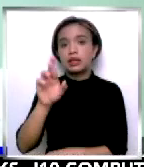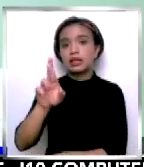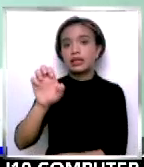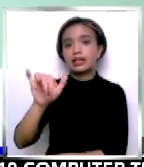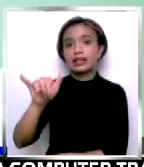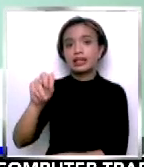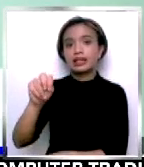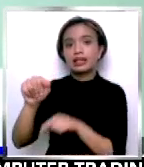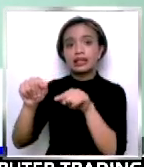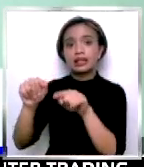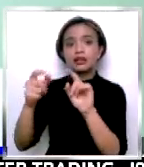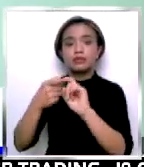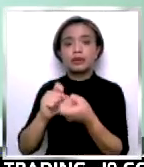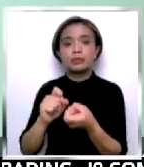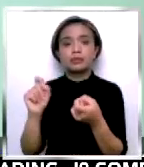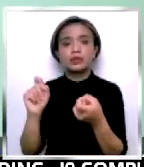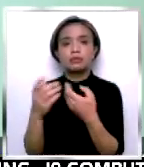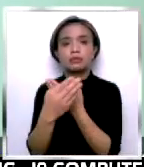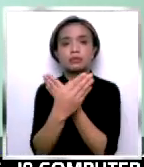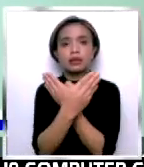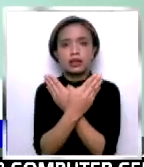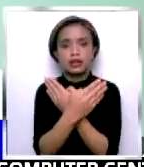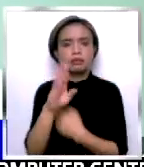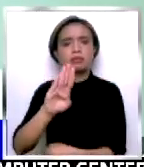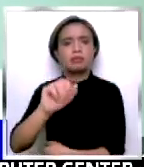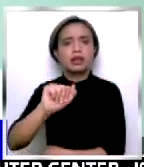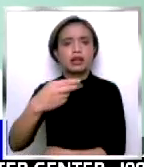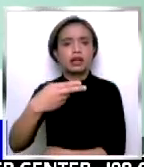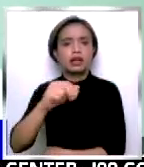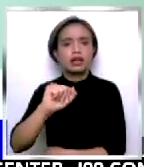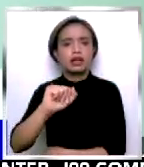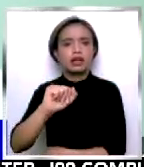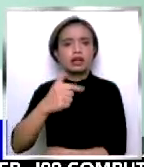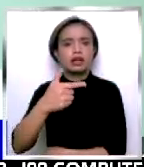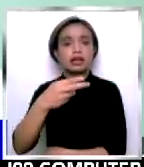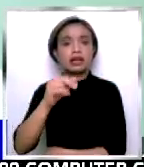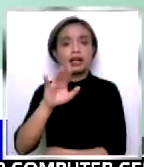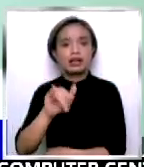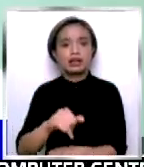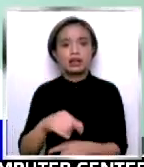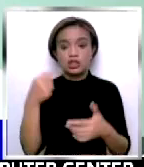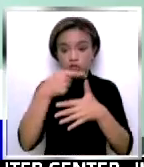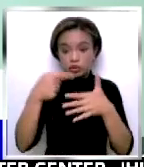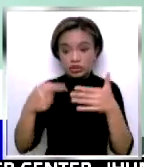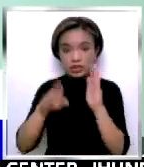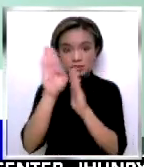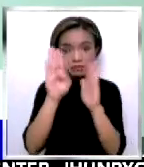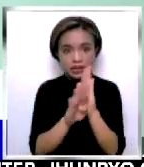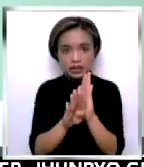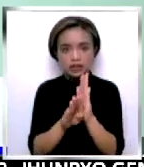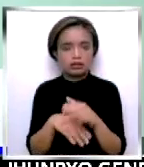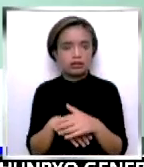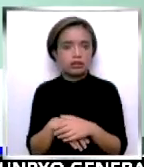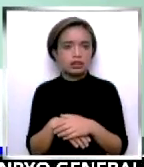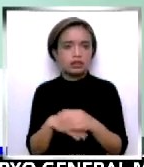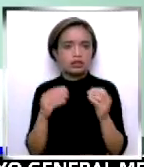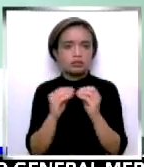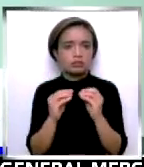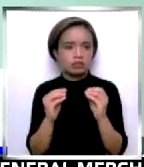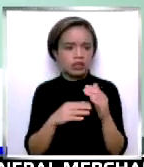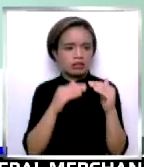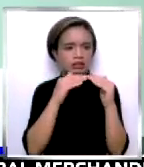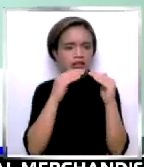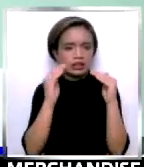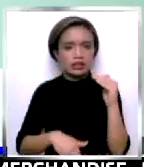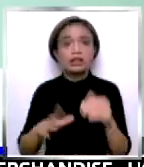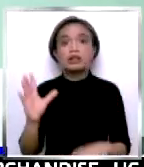grupong Bahaghari. Ang totoong content ng bill ay mas masahon, legal na mang-discriminate. Okay lang